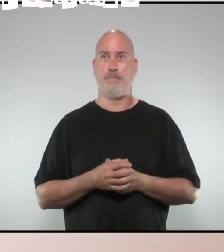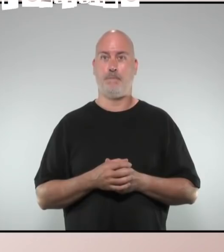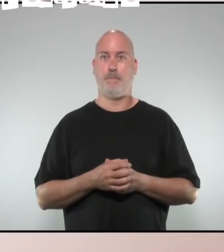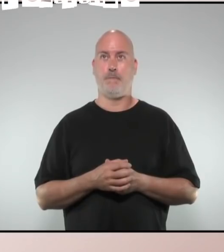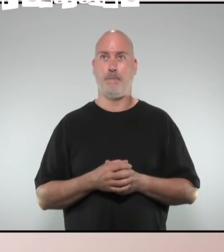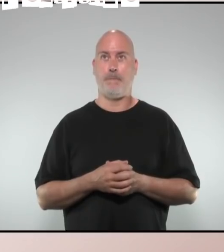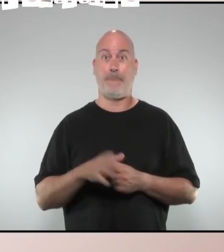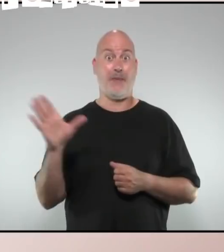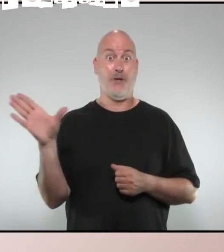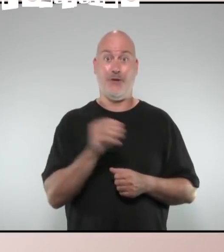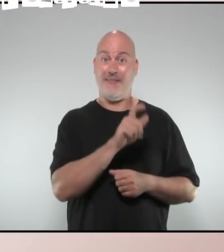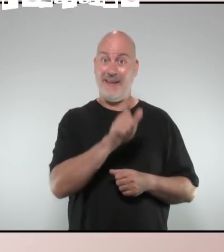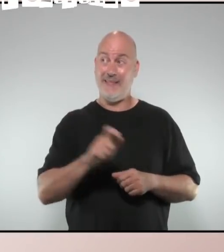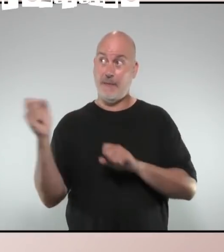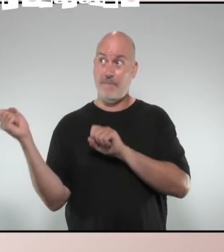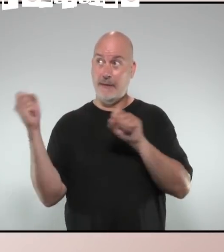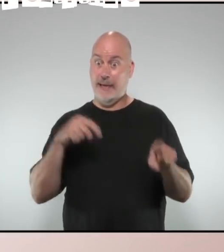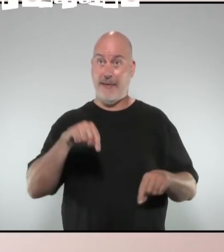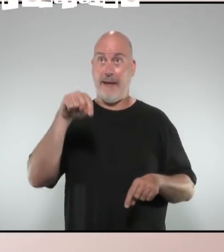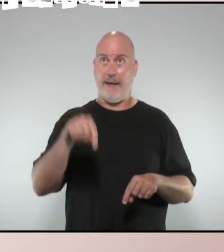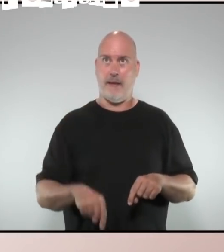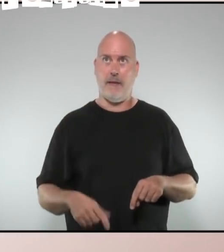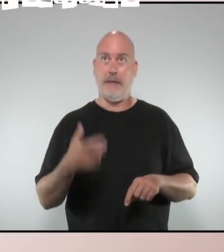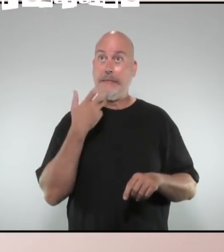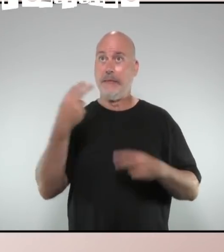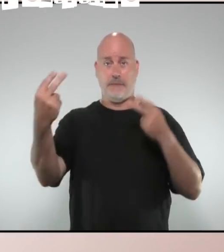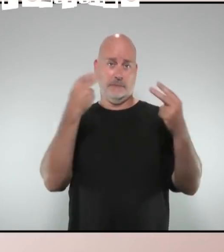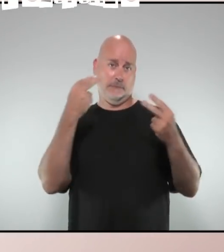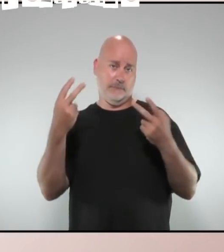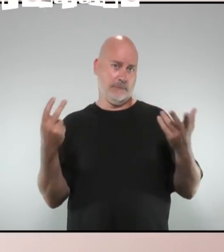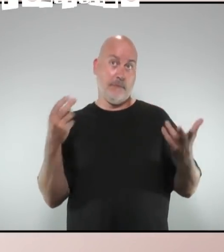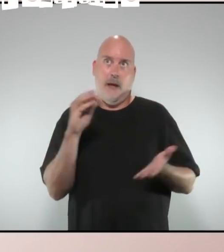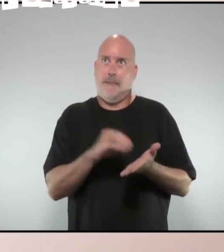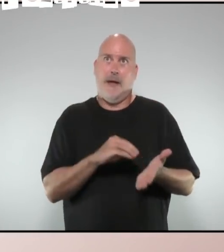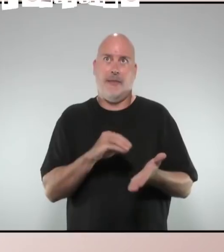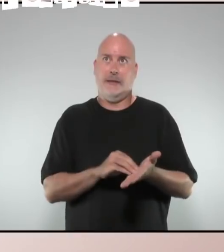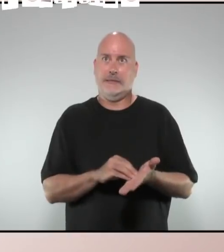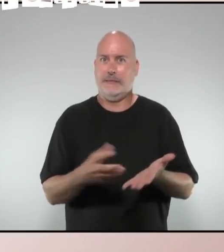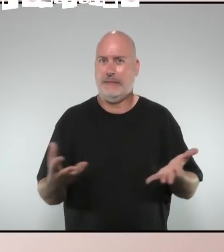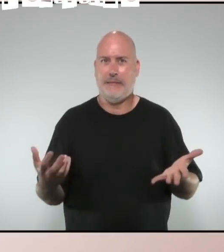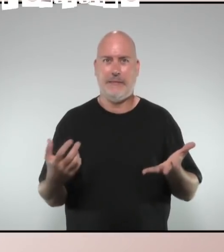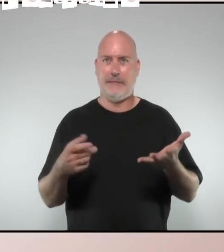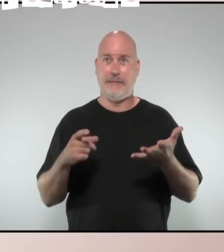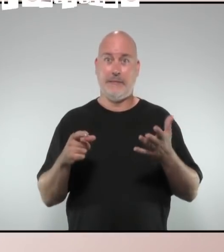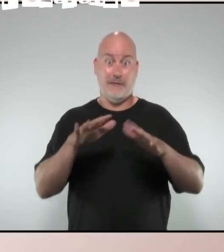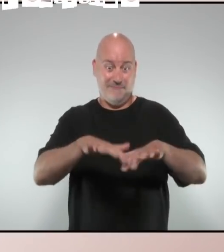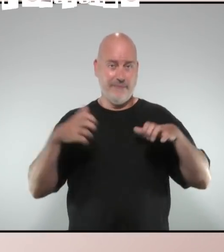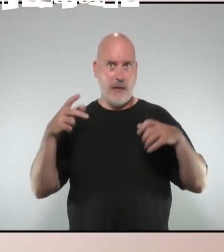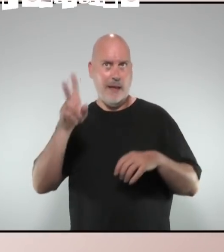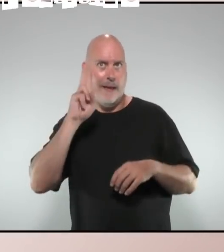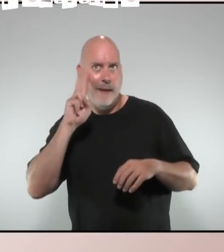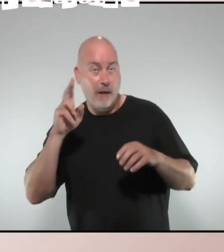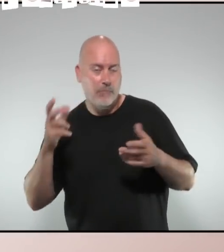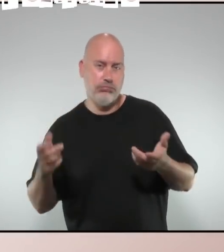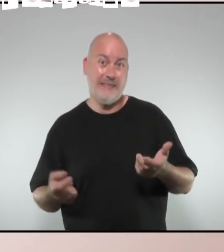A tota la gent migrada d'aquest país, si ens veuen, perquè és infumable a vegades veure aquestes sessions, i això s'ha de dir, si